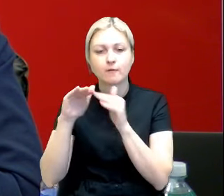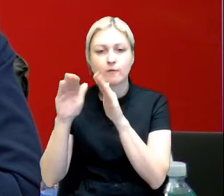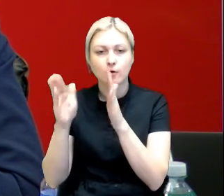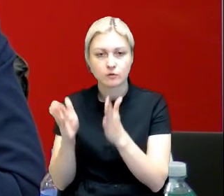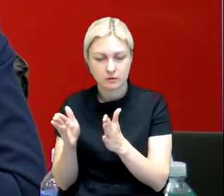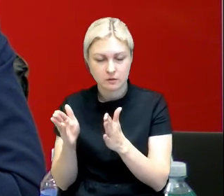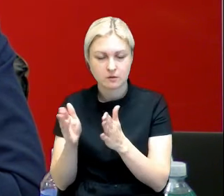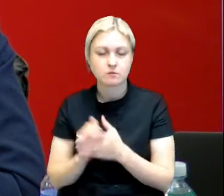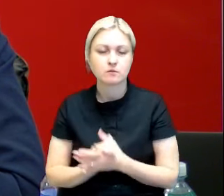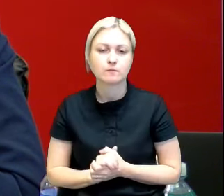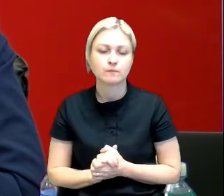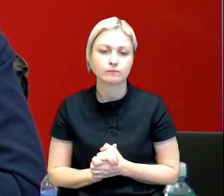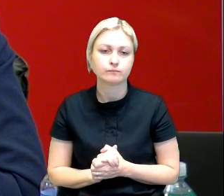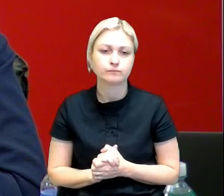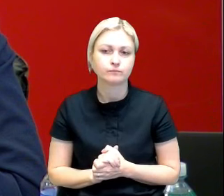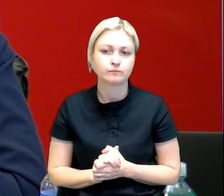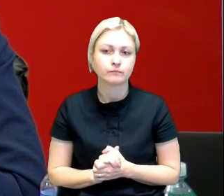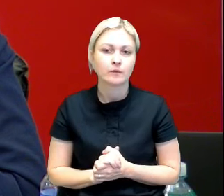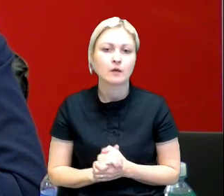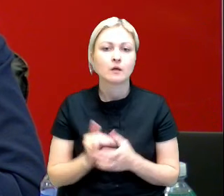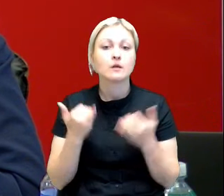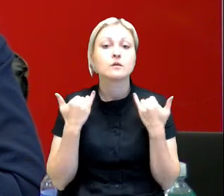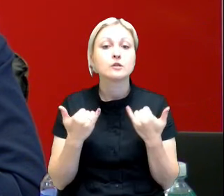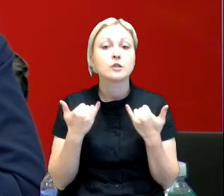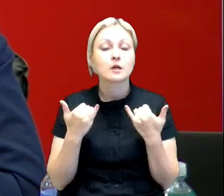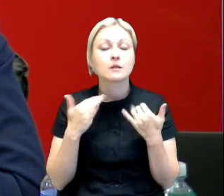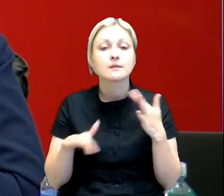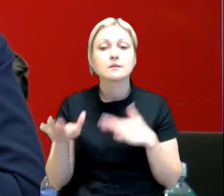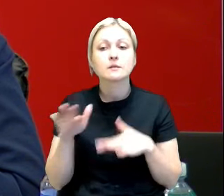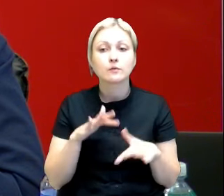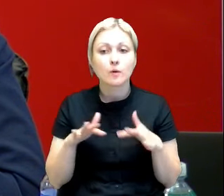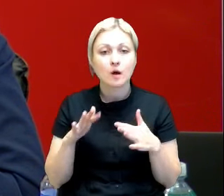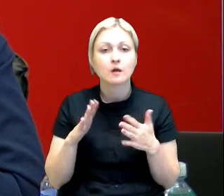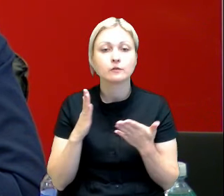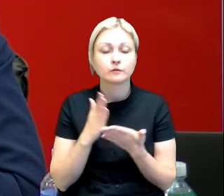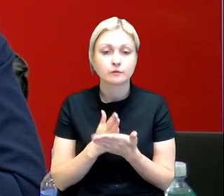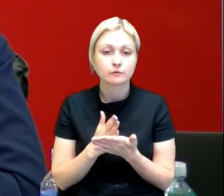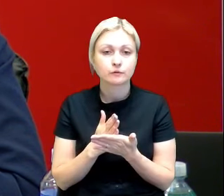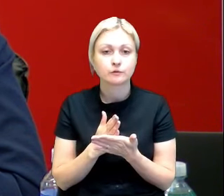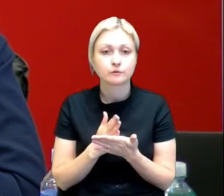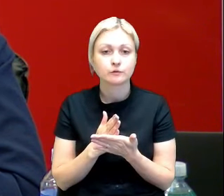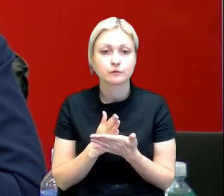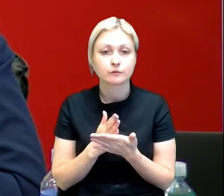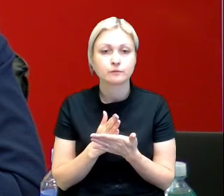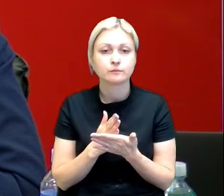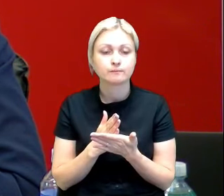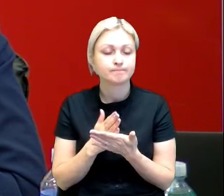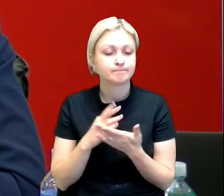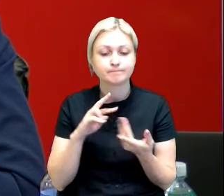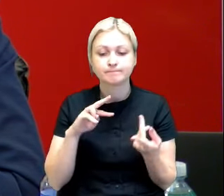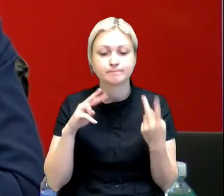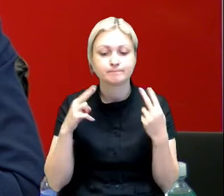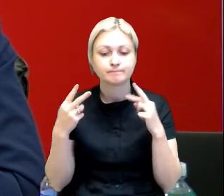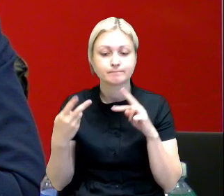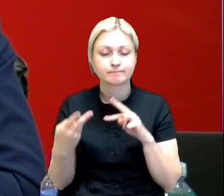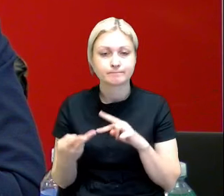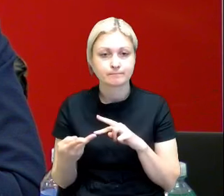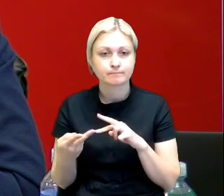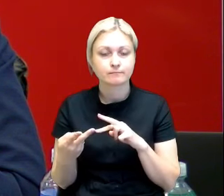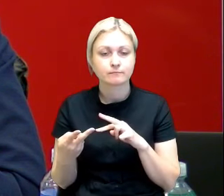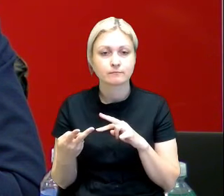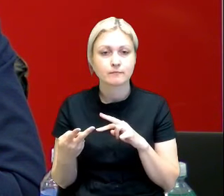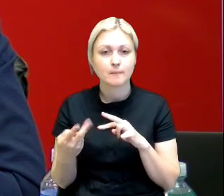fondo tai šiandieną situacija jinai yra a visiškai kitokia aš asmeniškai